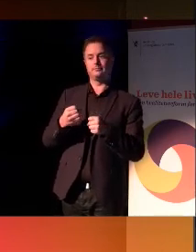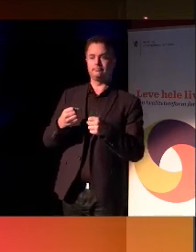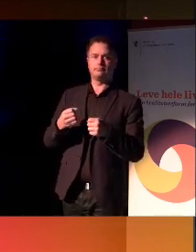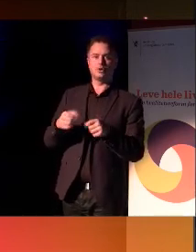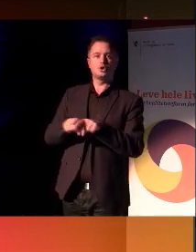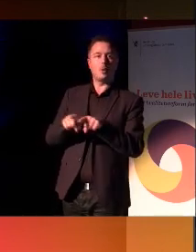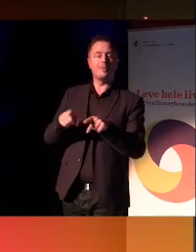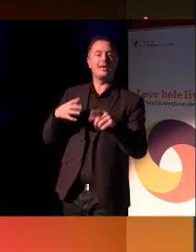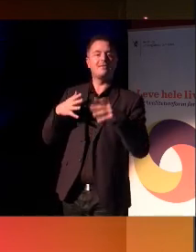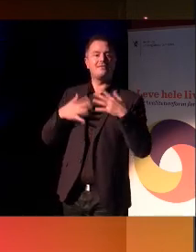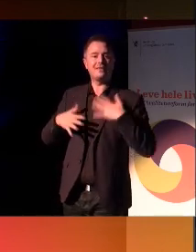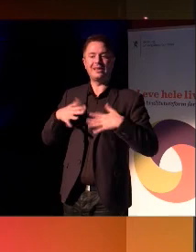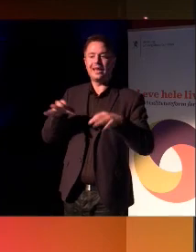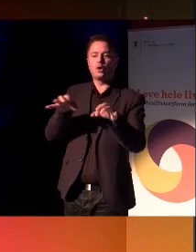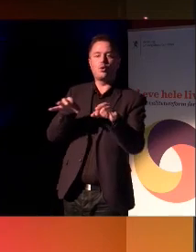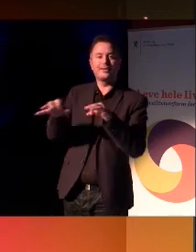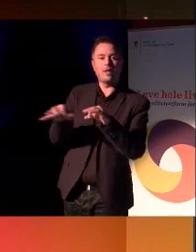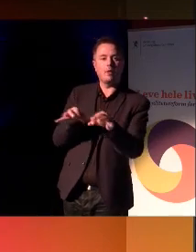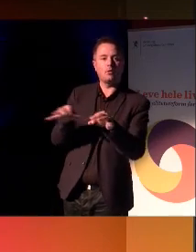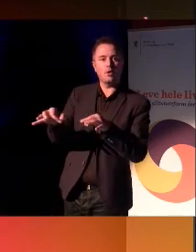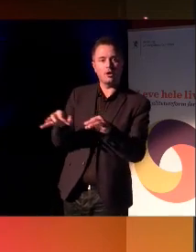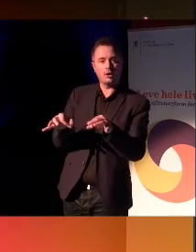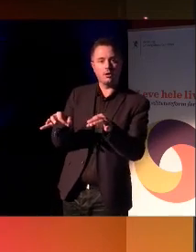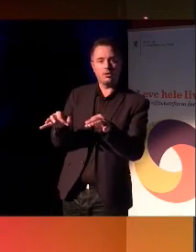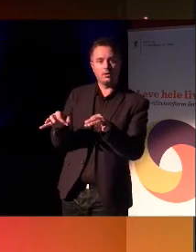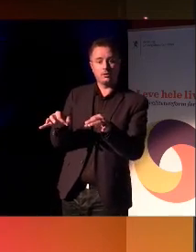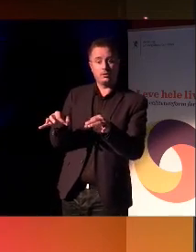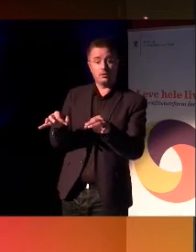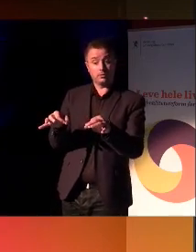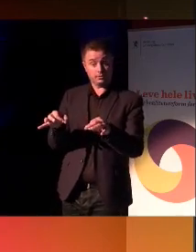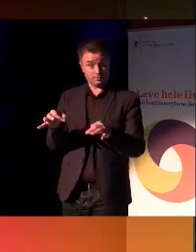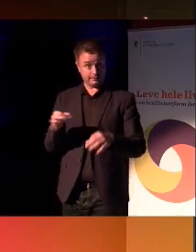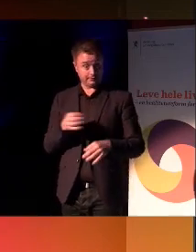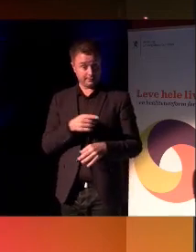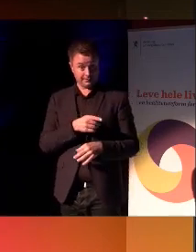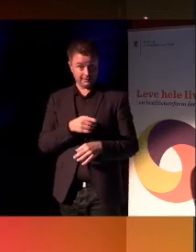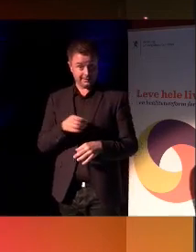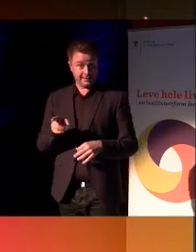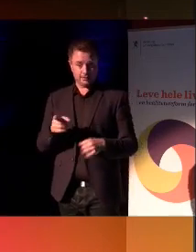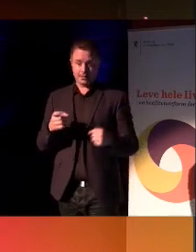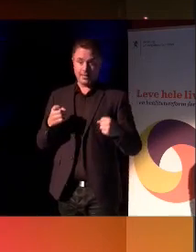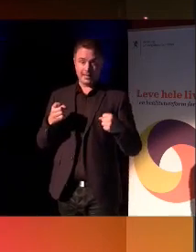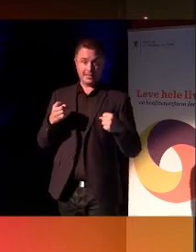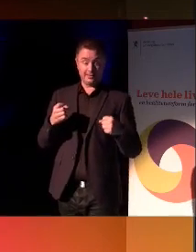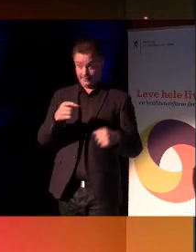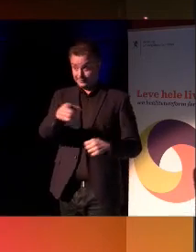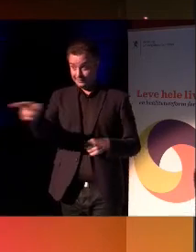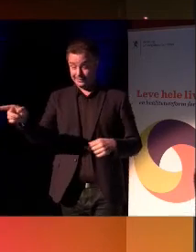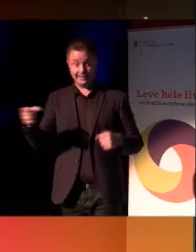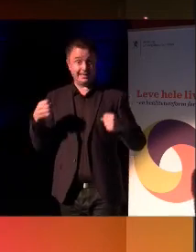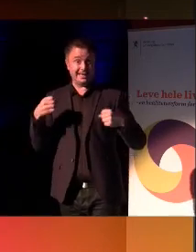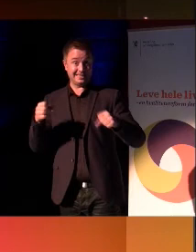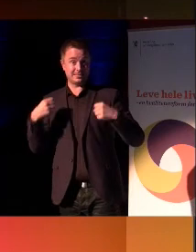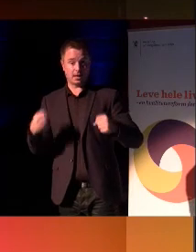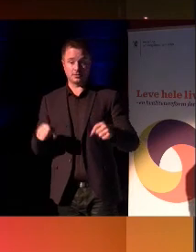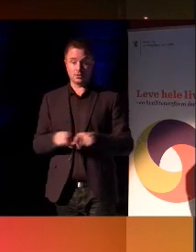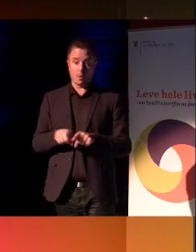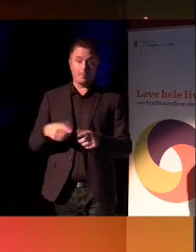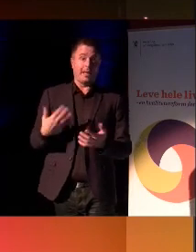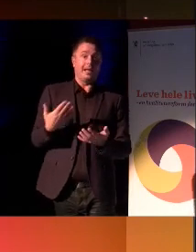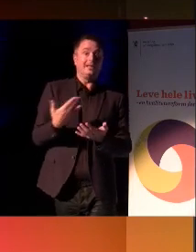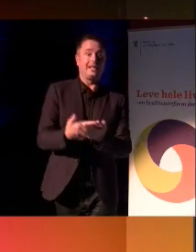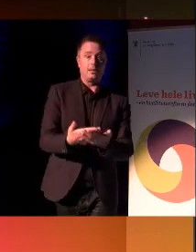Og den uvurderlige innsatsen de gjorde, med å være på tilbudssiden, med å ha lav terskel for